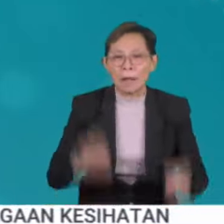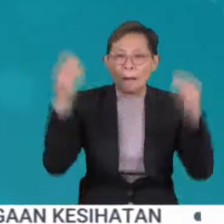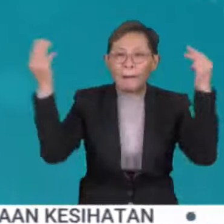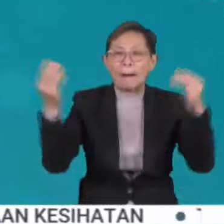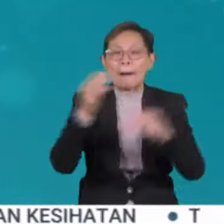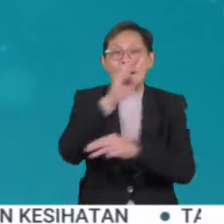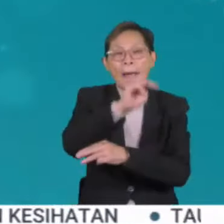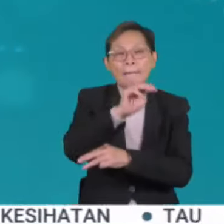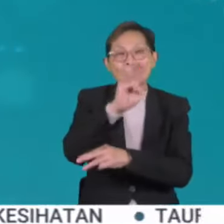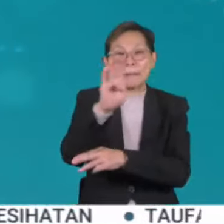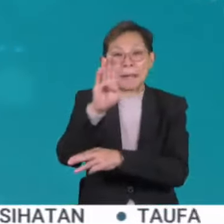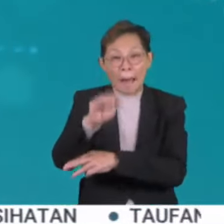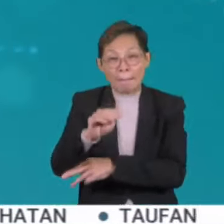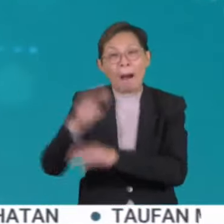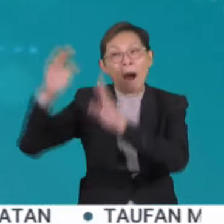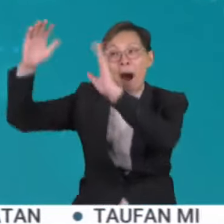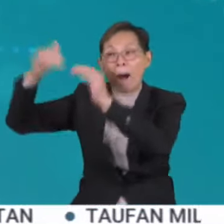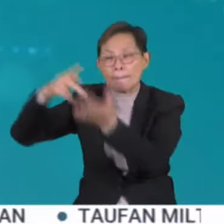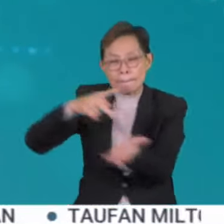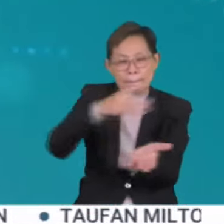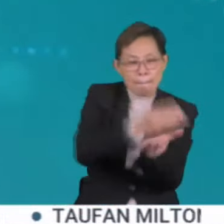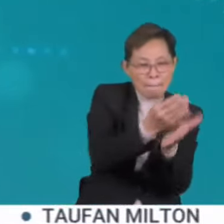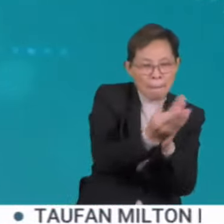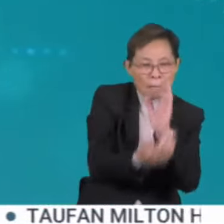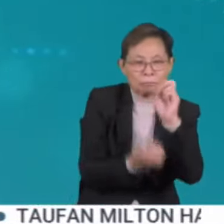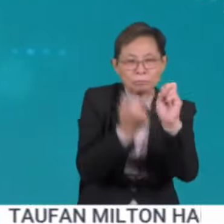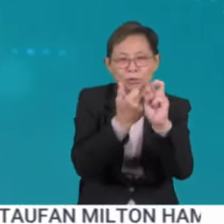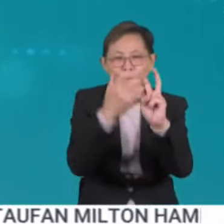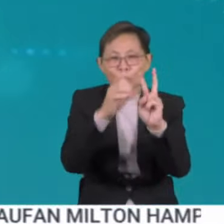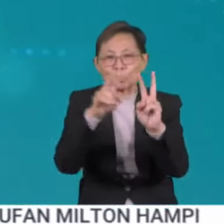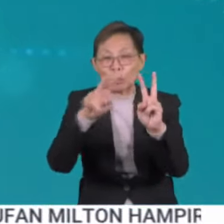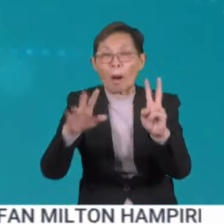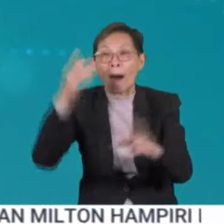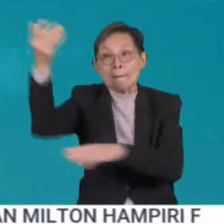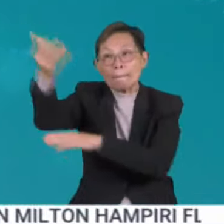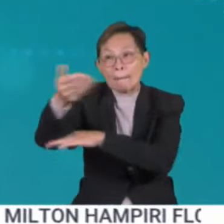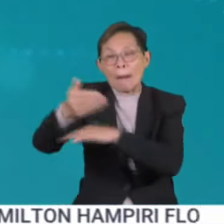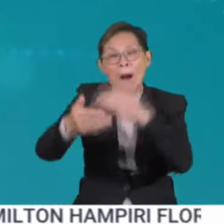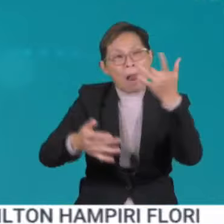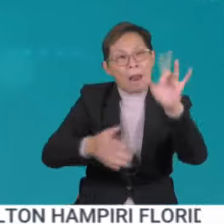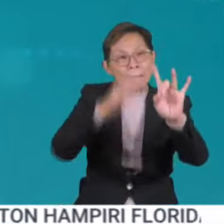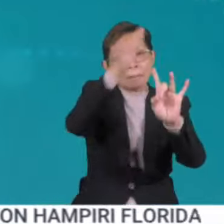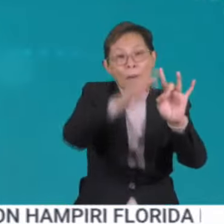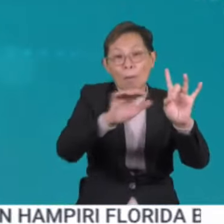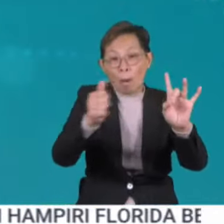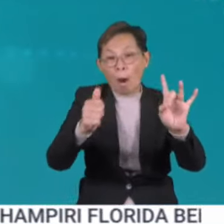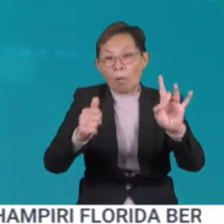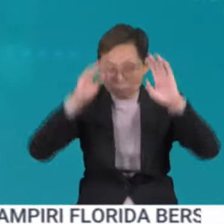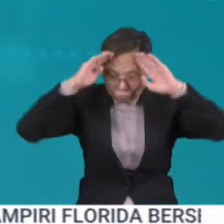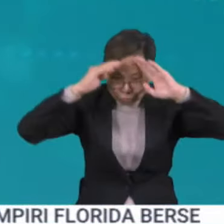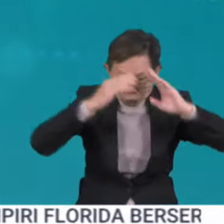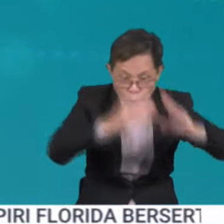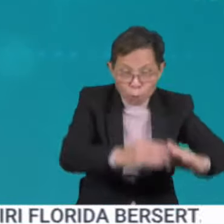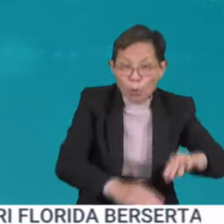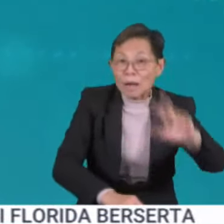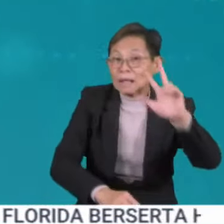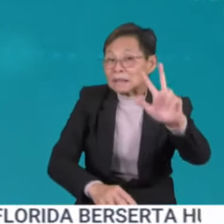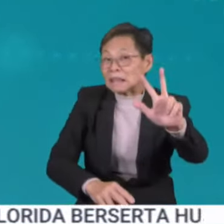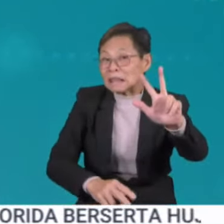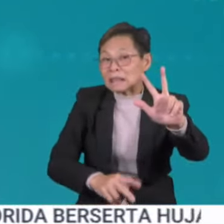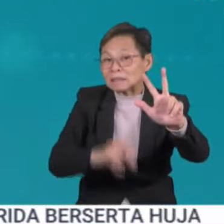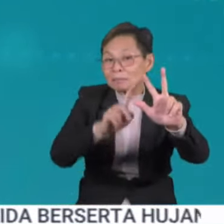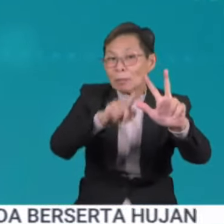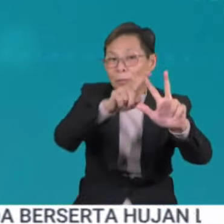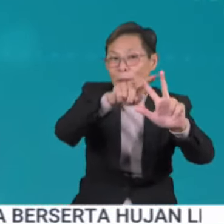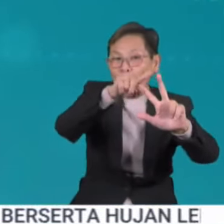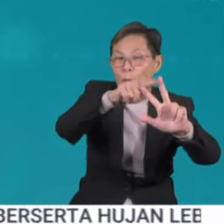Majlis Belia Malaysia MBM berharap belanjawan 2025 yang akan dibentang pada 18 Oktober depan beri tumpuan kepada tiga isu